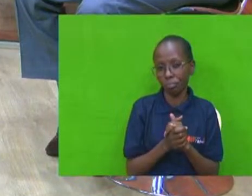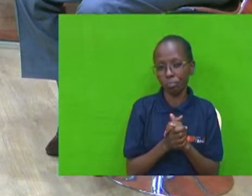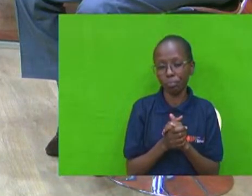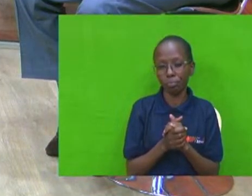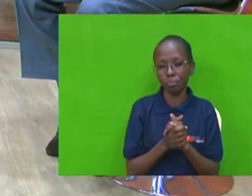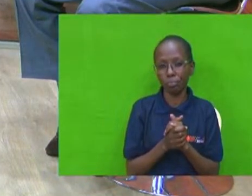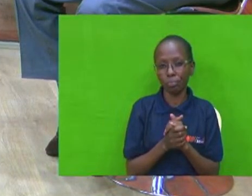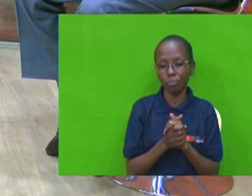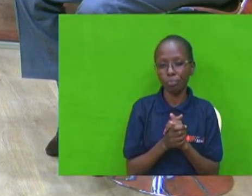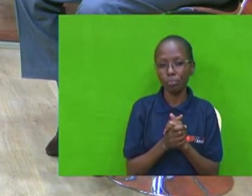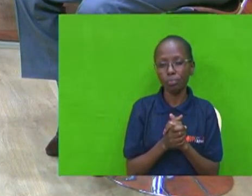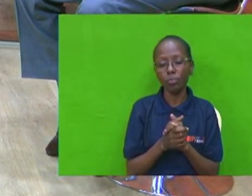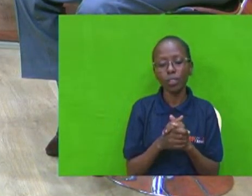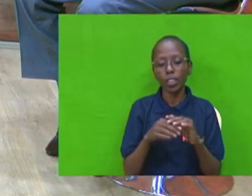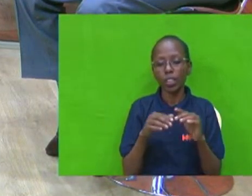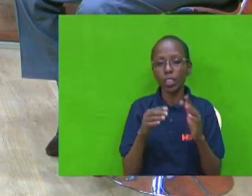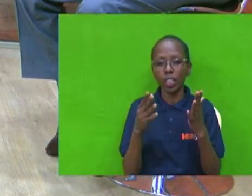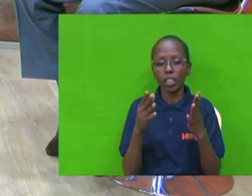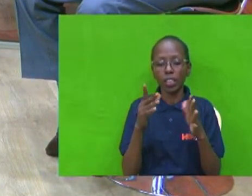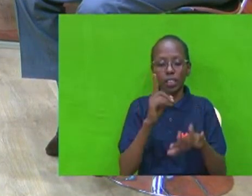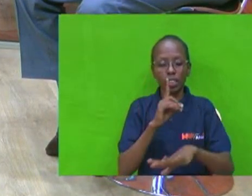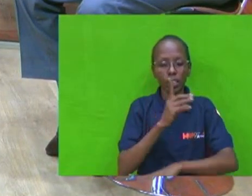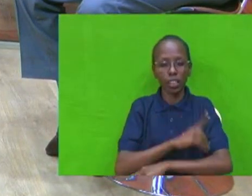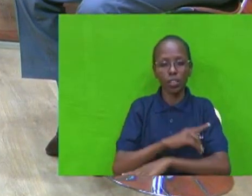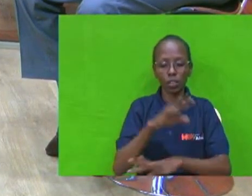Onyango, siku ya kiyama,